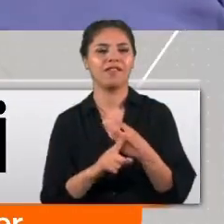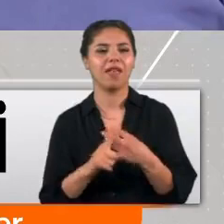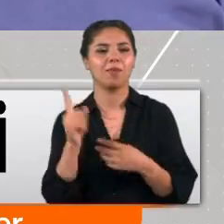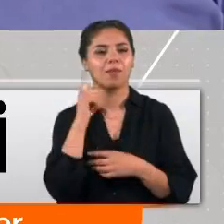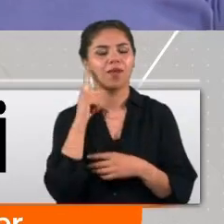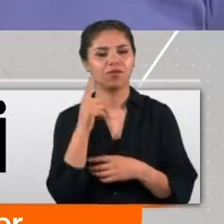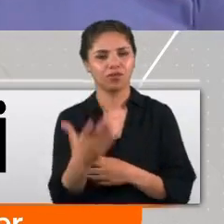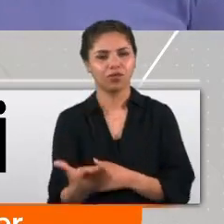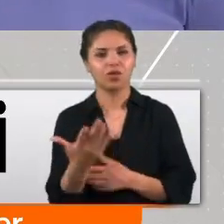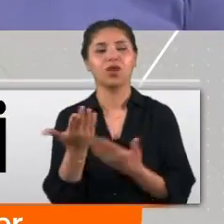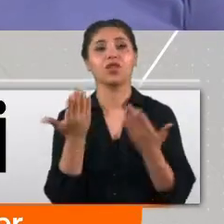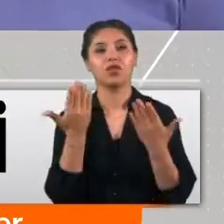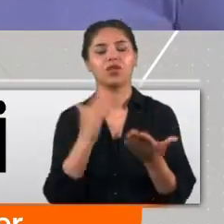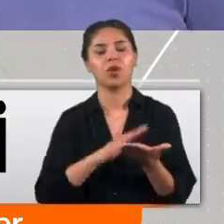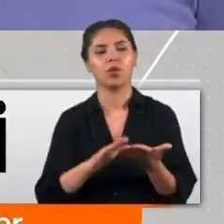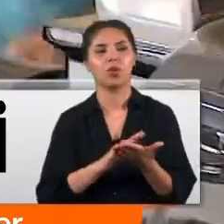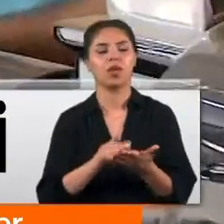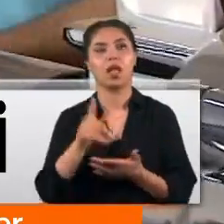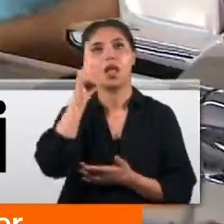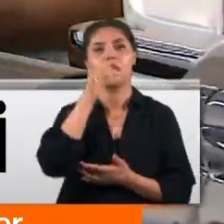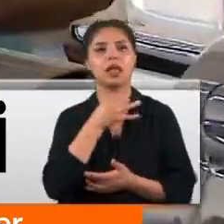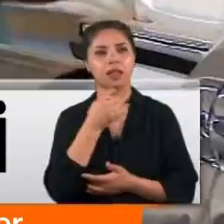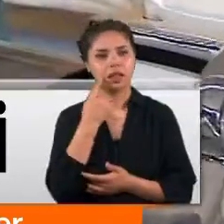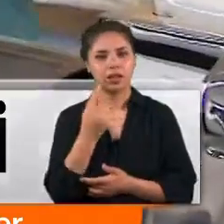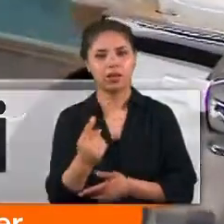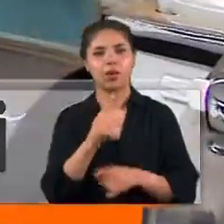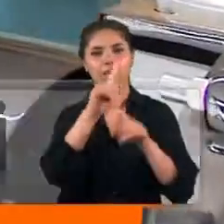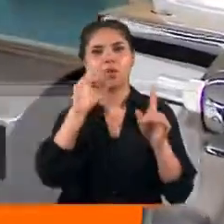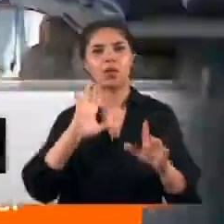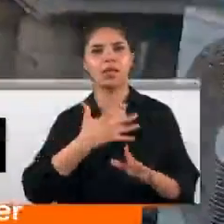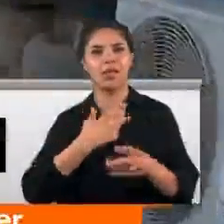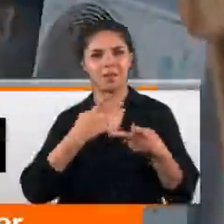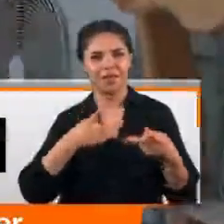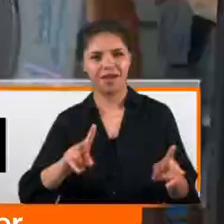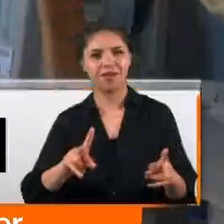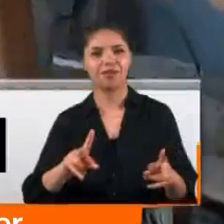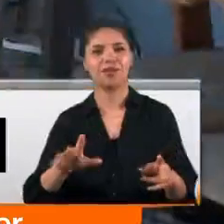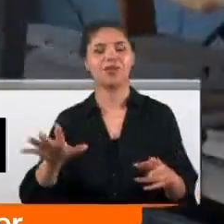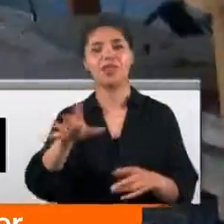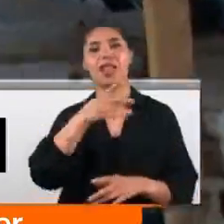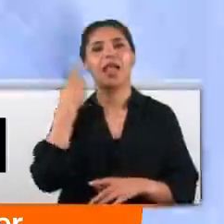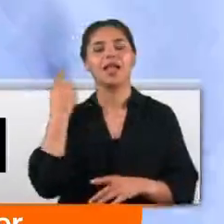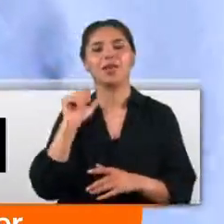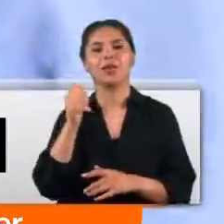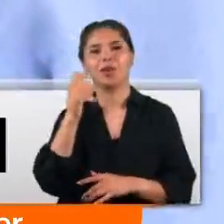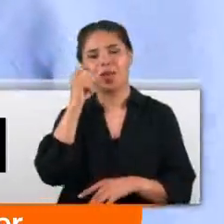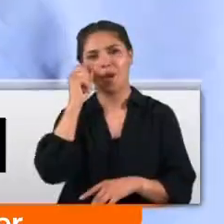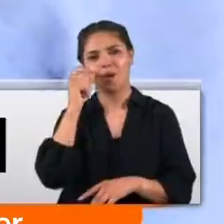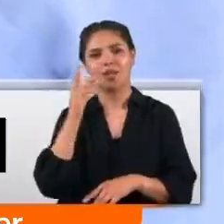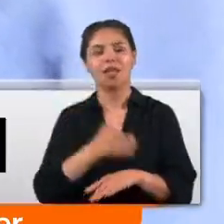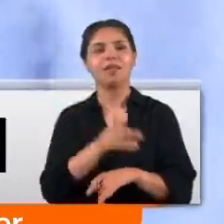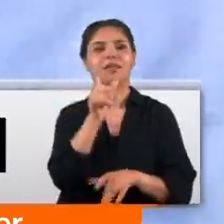olmaz. İnşallah ayağa kalkacağız Allah'ın izniyle. Kepen kaçan esnafın da yüzü gülüyor. Eski günleri özleyen vatandaşın da. Hatay